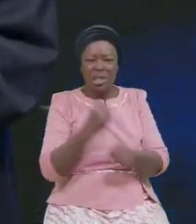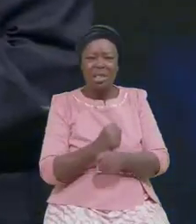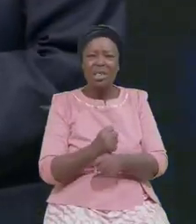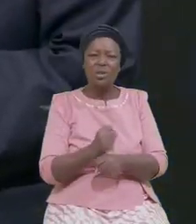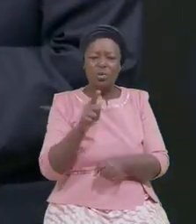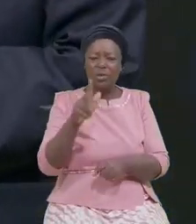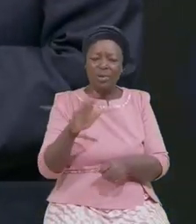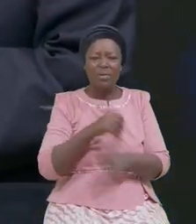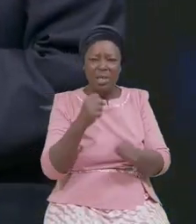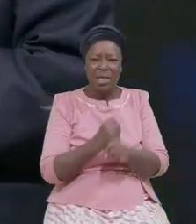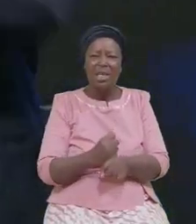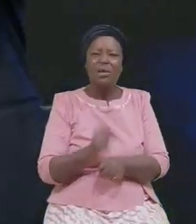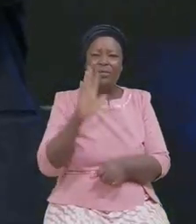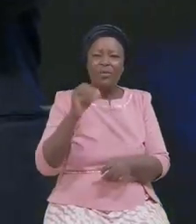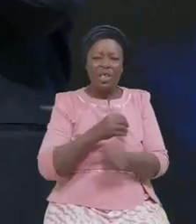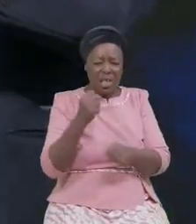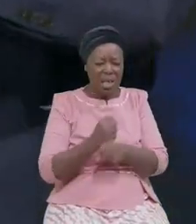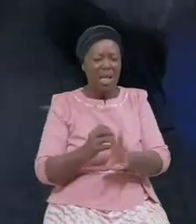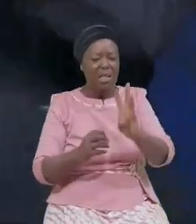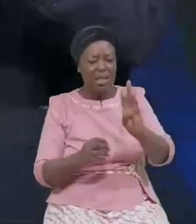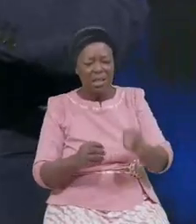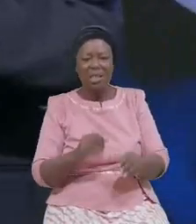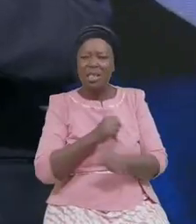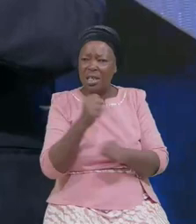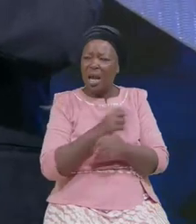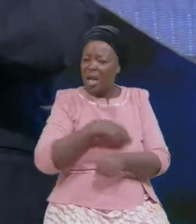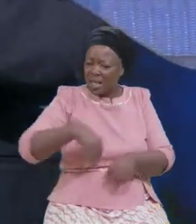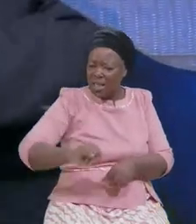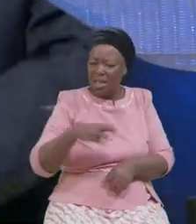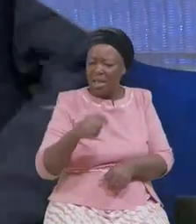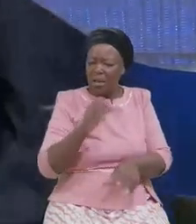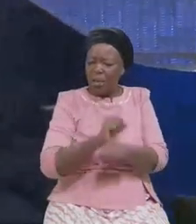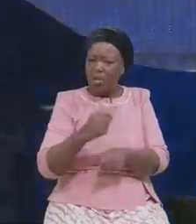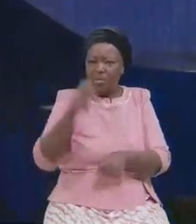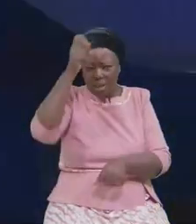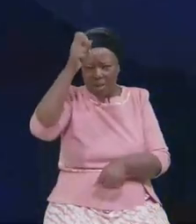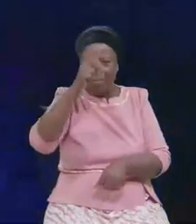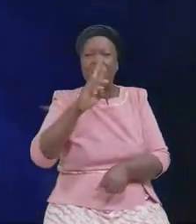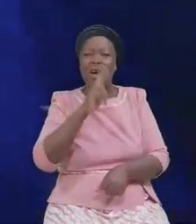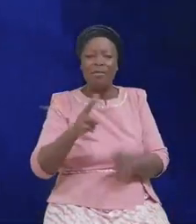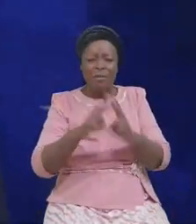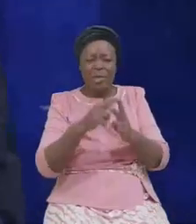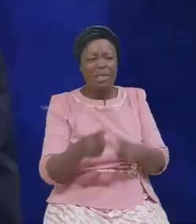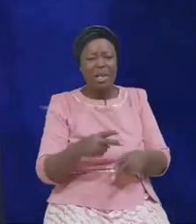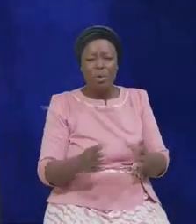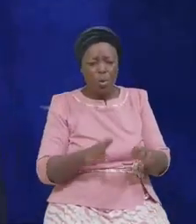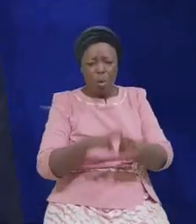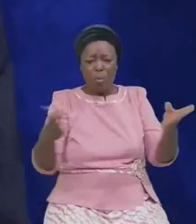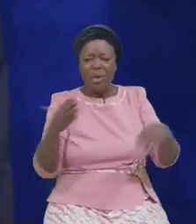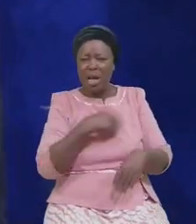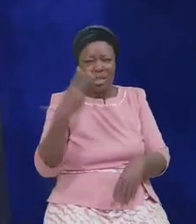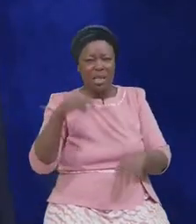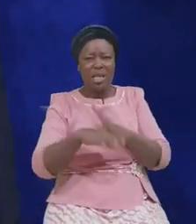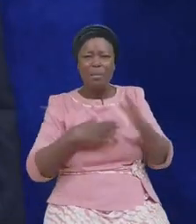60 ans même? Et malgré cela, les œuvres du diable sont plus visibles. Les pensées du diable,